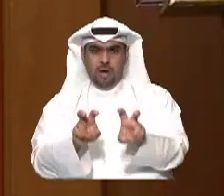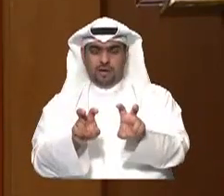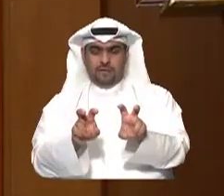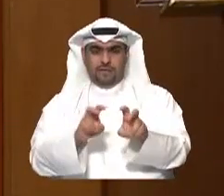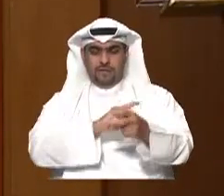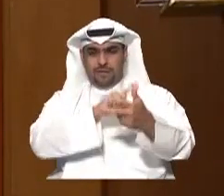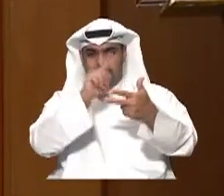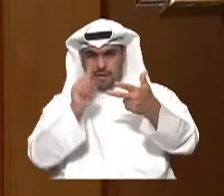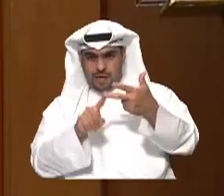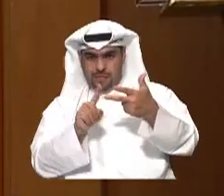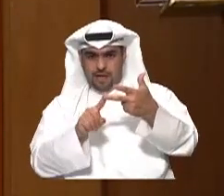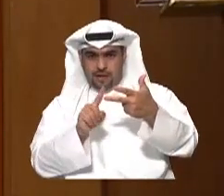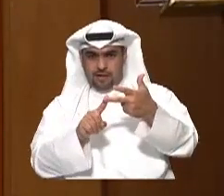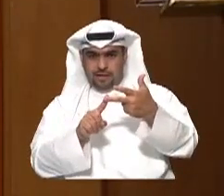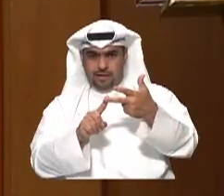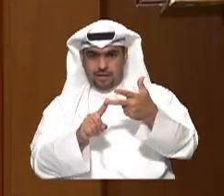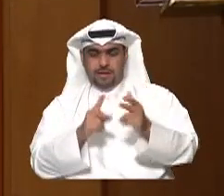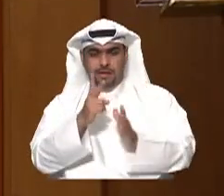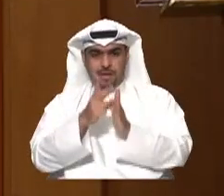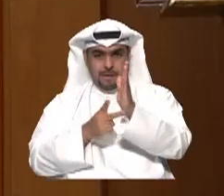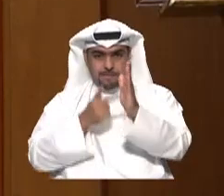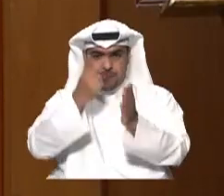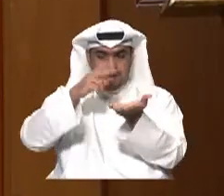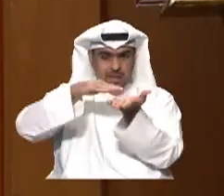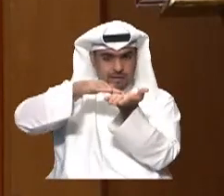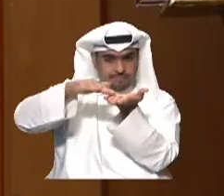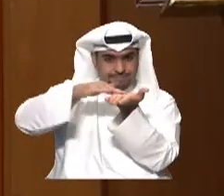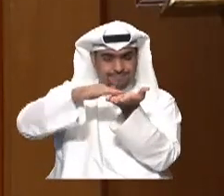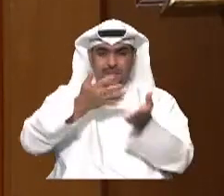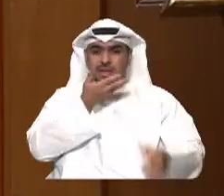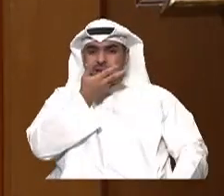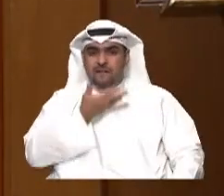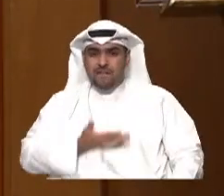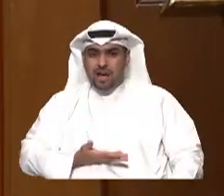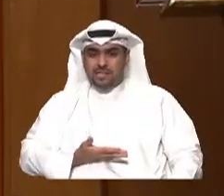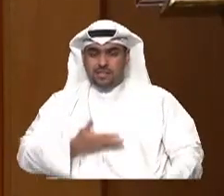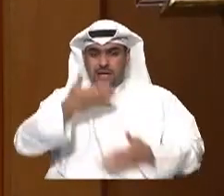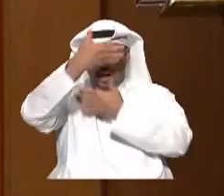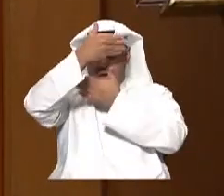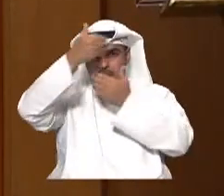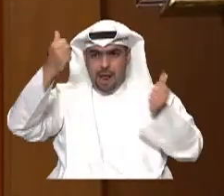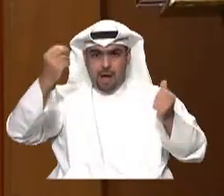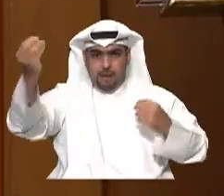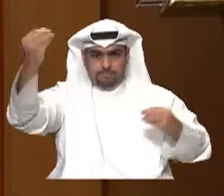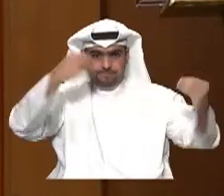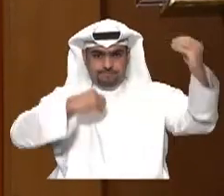استخدام أراضي أفغانستان مرة أخرى لتكون ملاذا للإرهاب والتطرف.